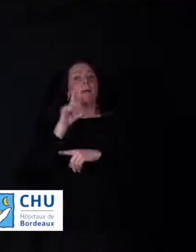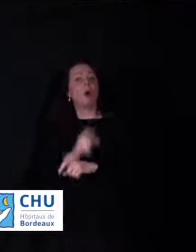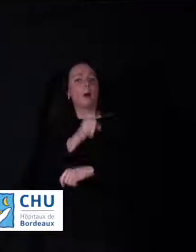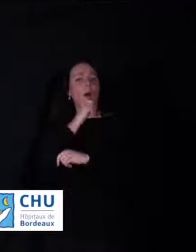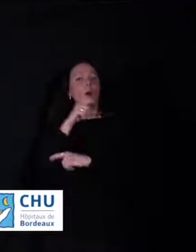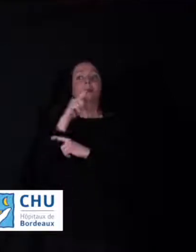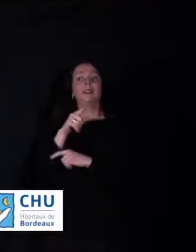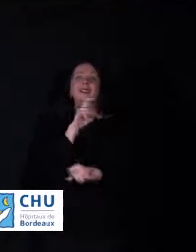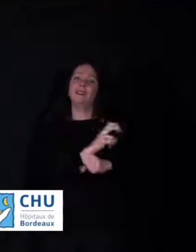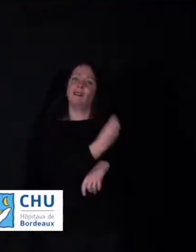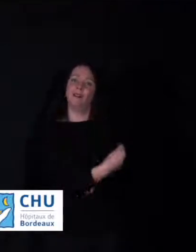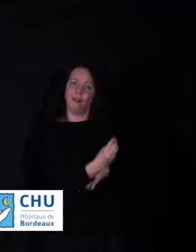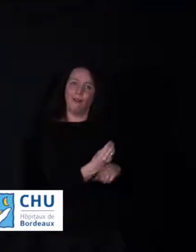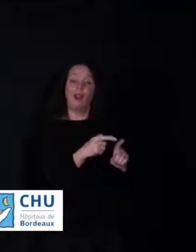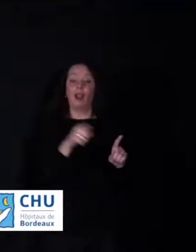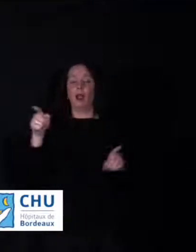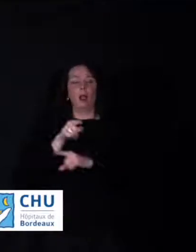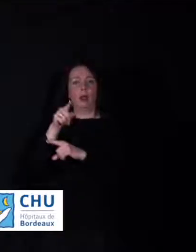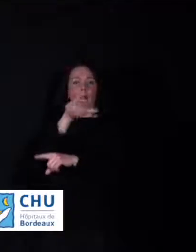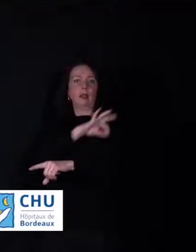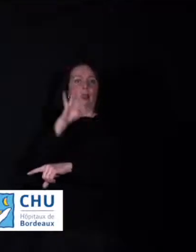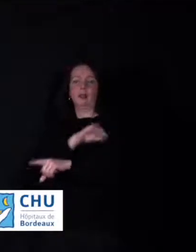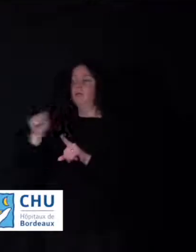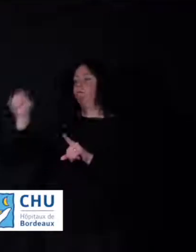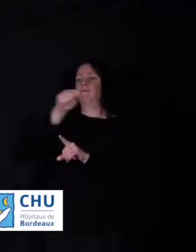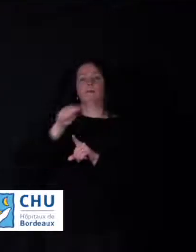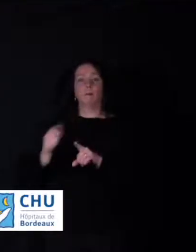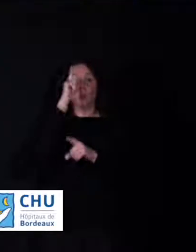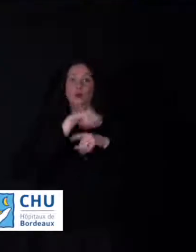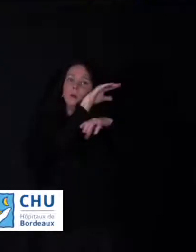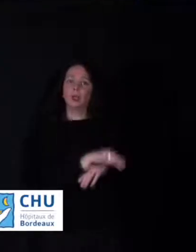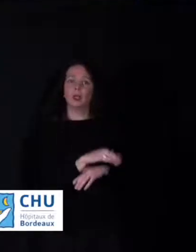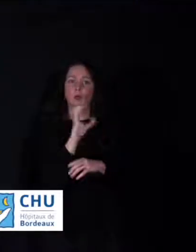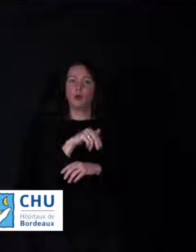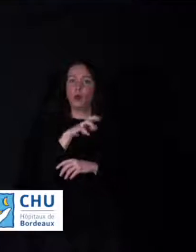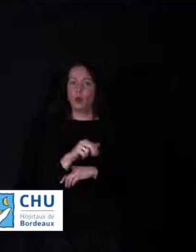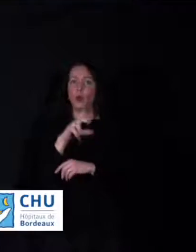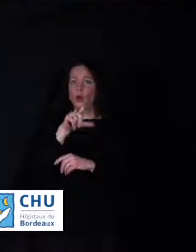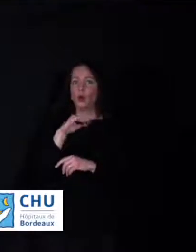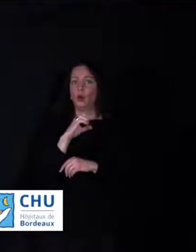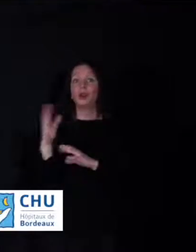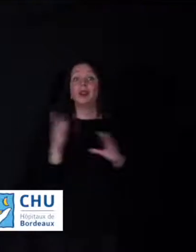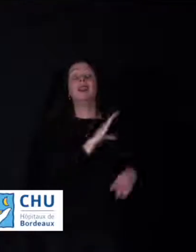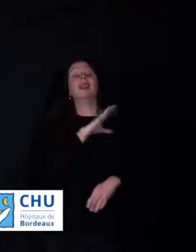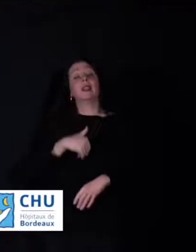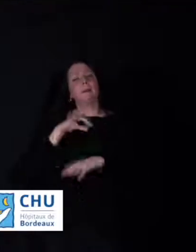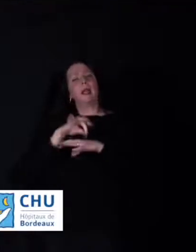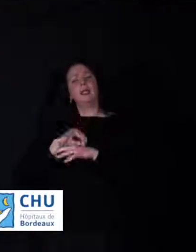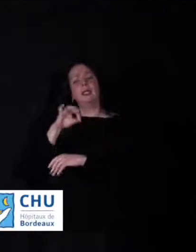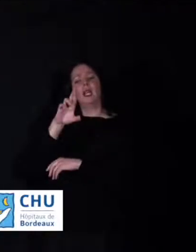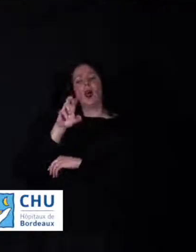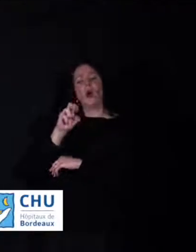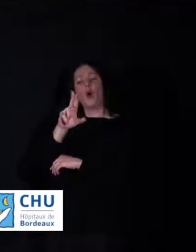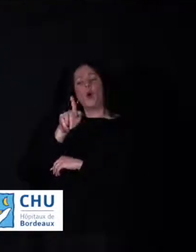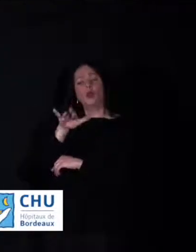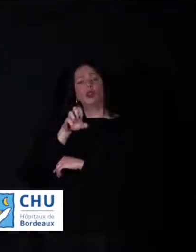des petits-enfants, pour protéger le nouveau-né de la coqueluche. Et enfin, la rougeole, c'est un vaccin contre-indiqué chez